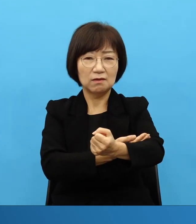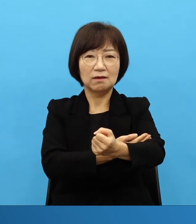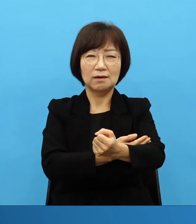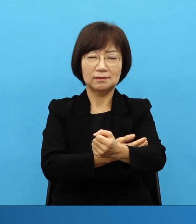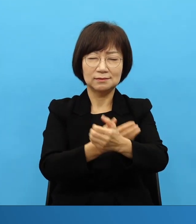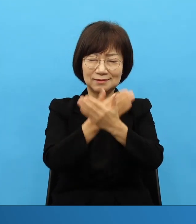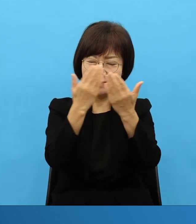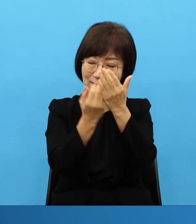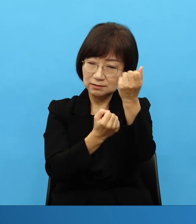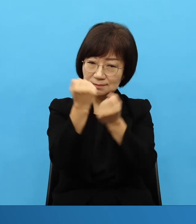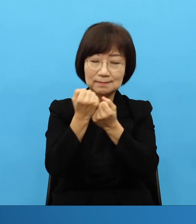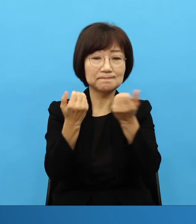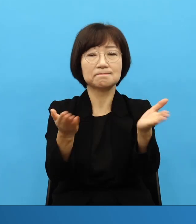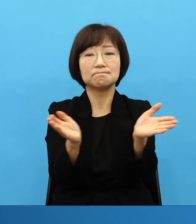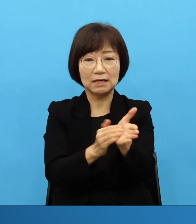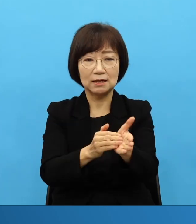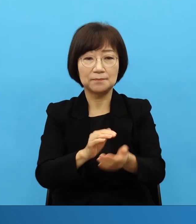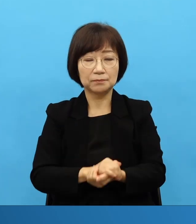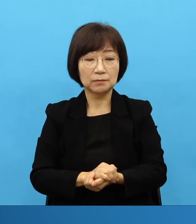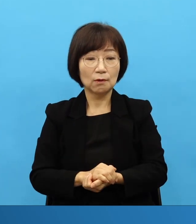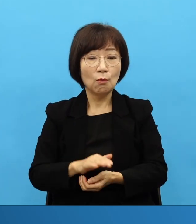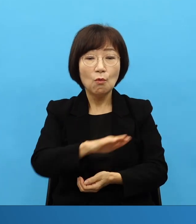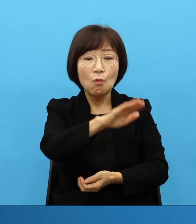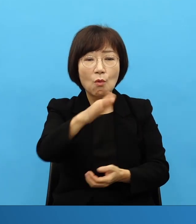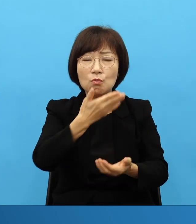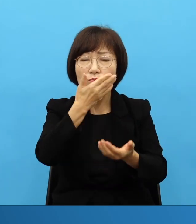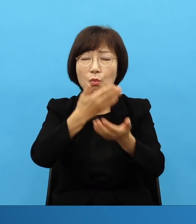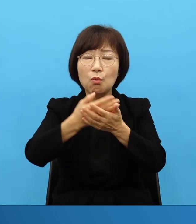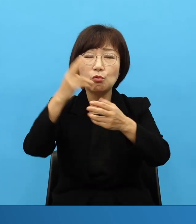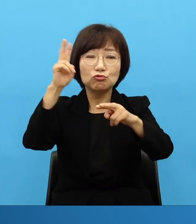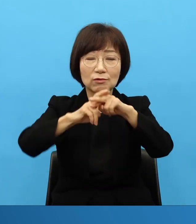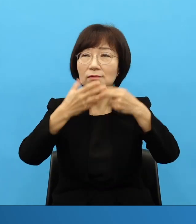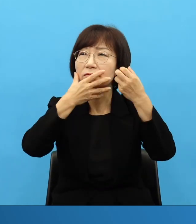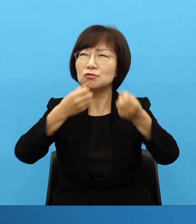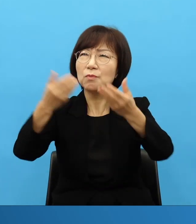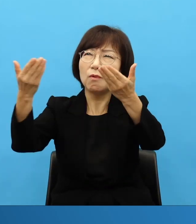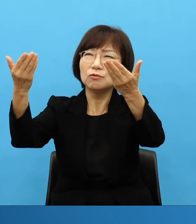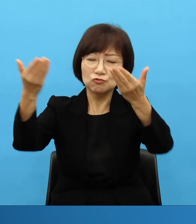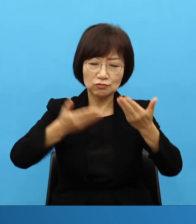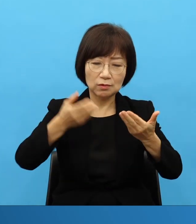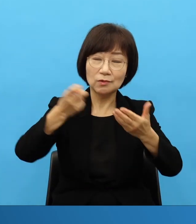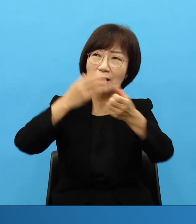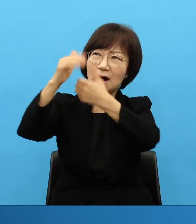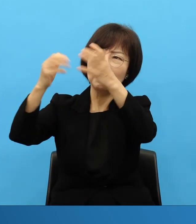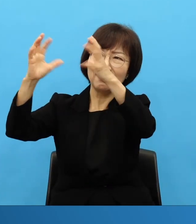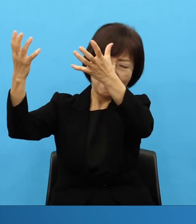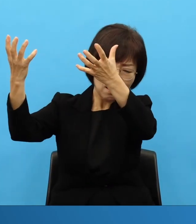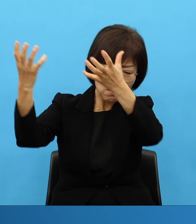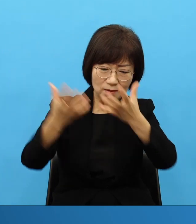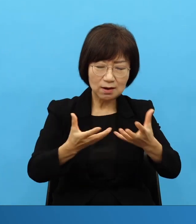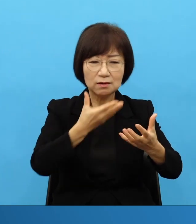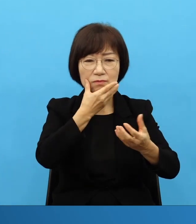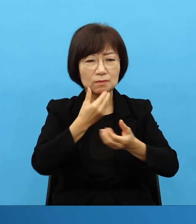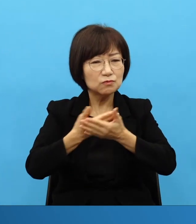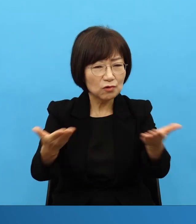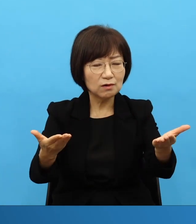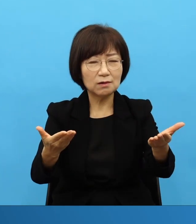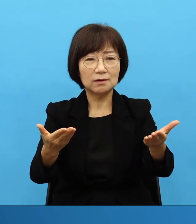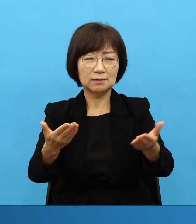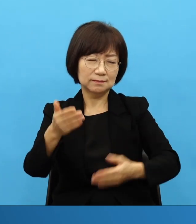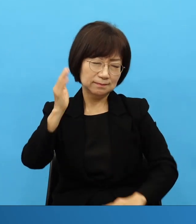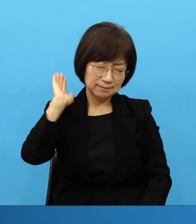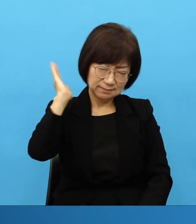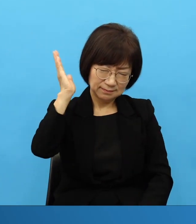이 보좌의 벽이 축복이 하나님의 나라고요. 그지? The background of the throne of heaven, that has been given to us. That is the kingdom of God. 거기서